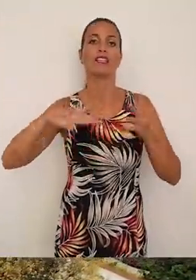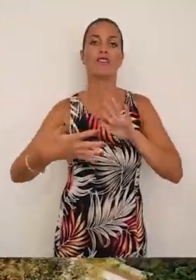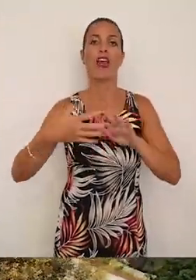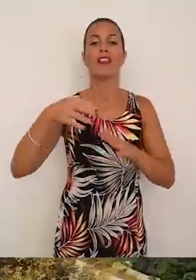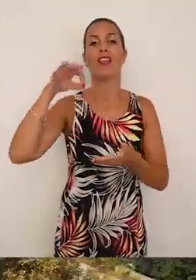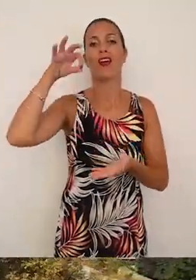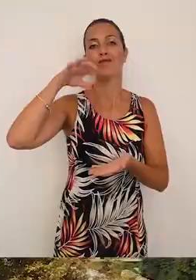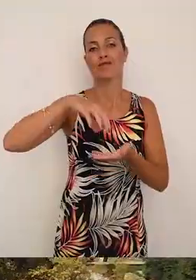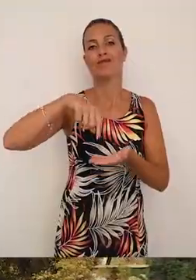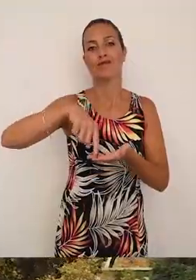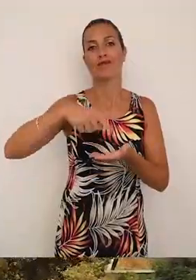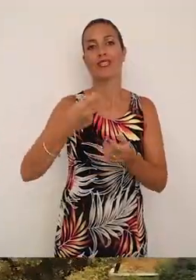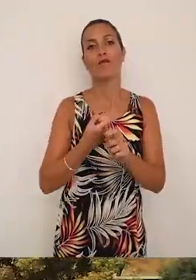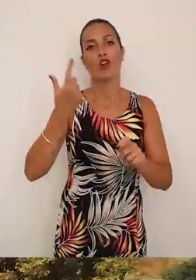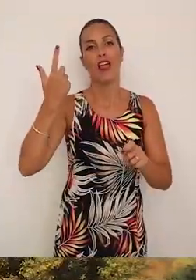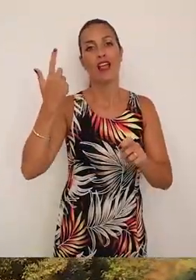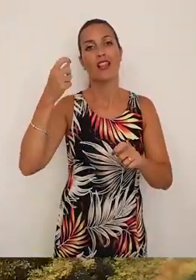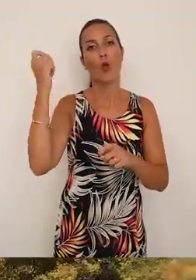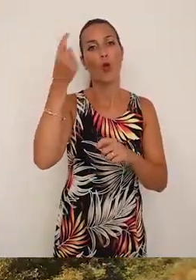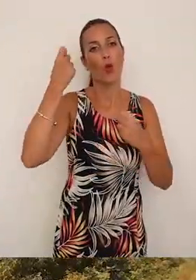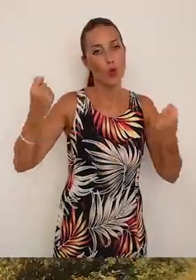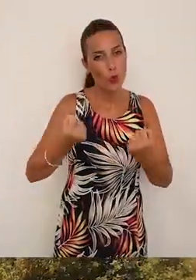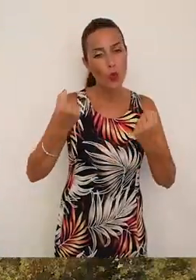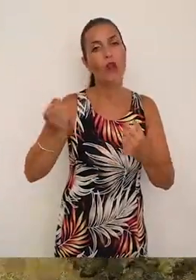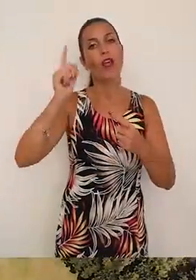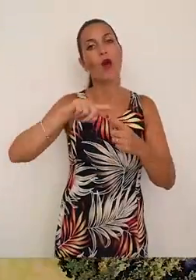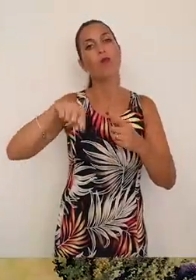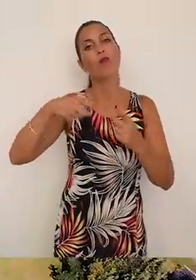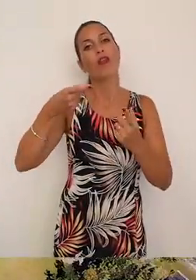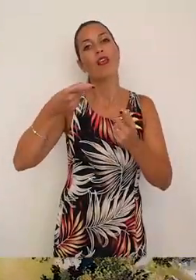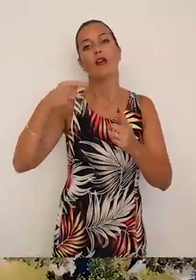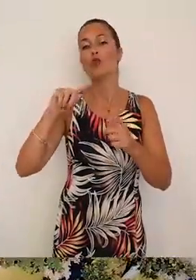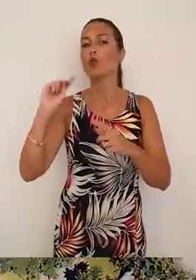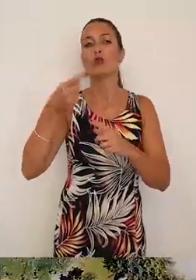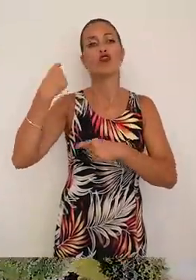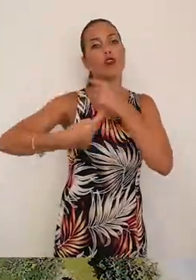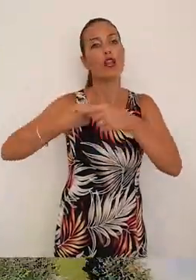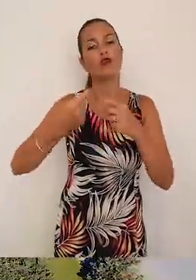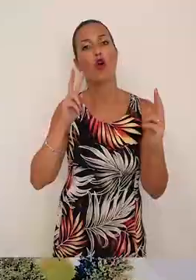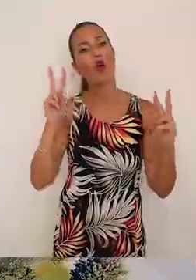importante per la cultura e la promozione dell'aggregazione sociale multigenerazionale.